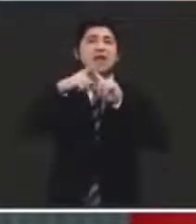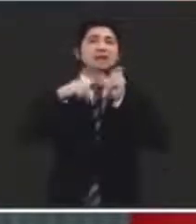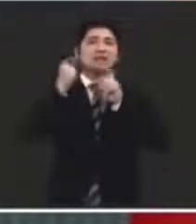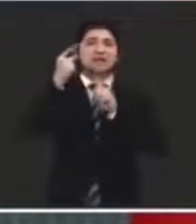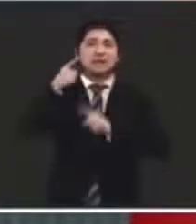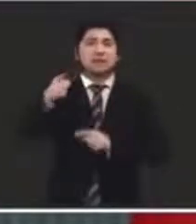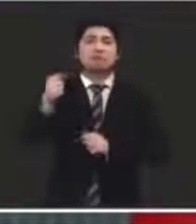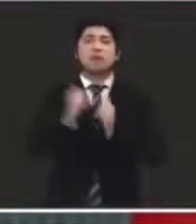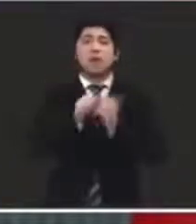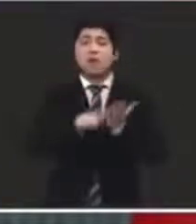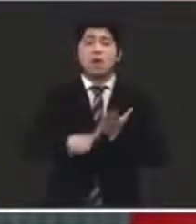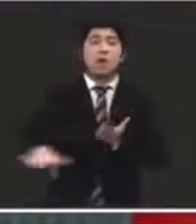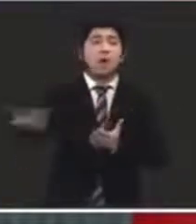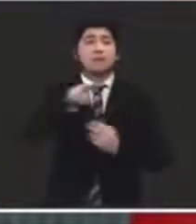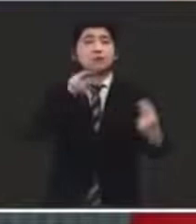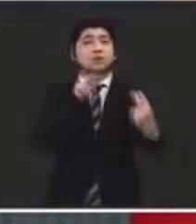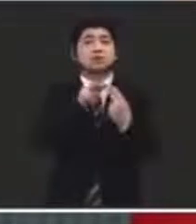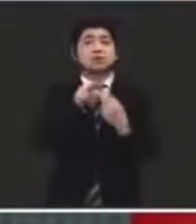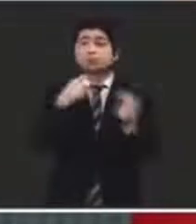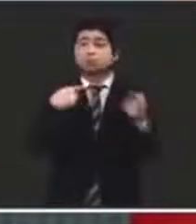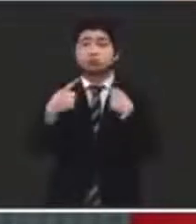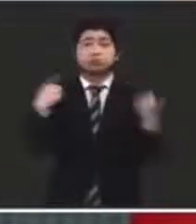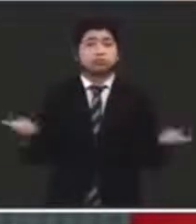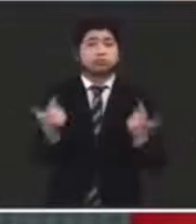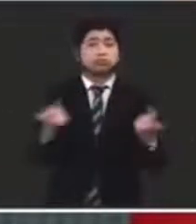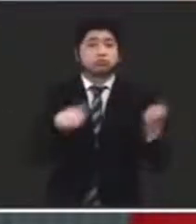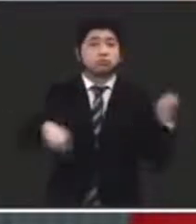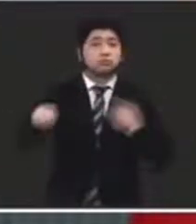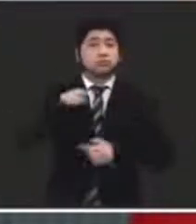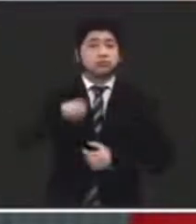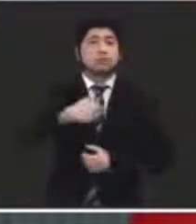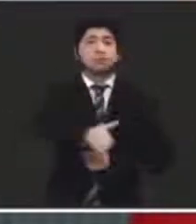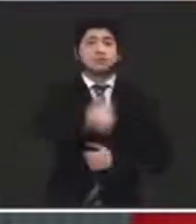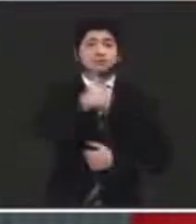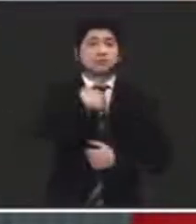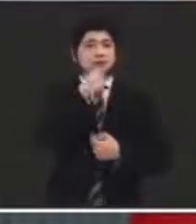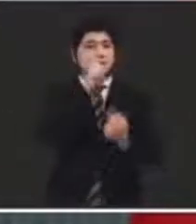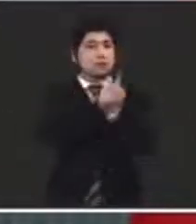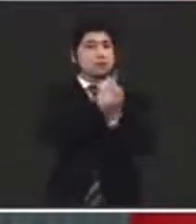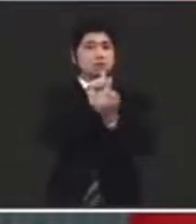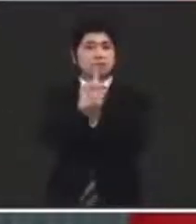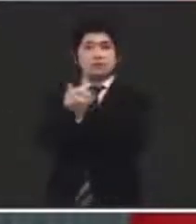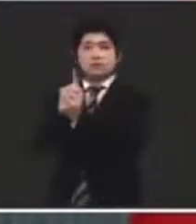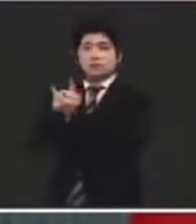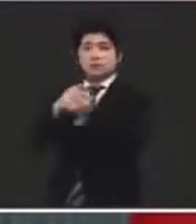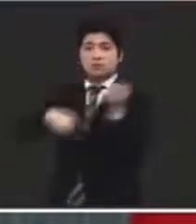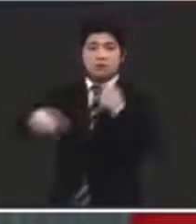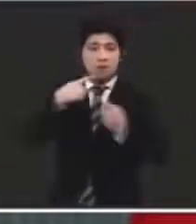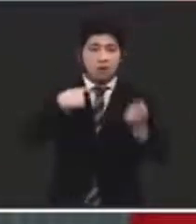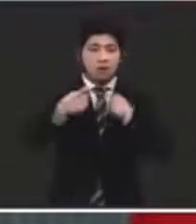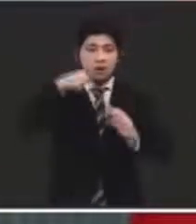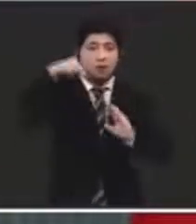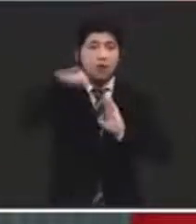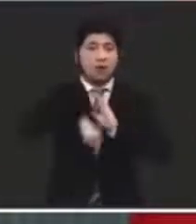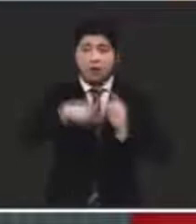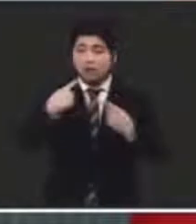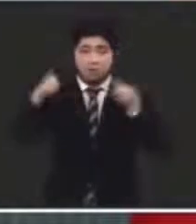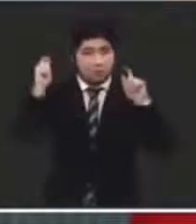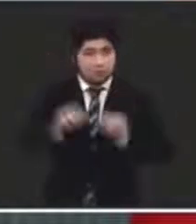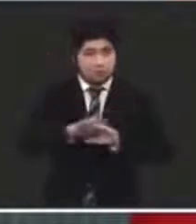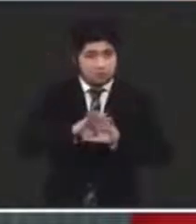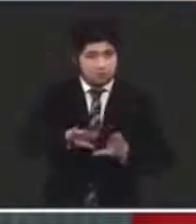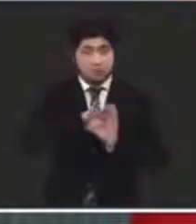bir araya geldik bu liderlerle hem ikili münasebetlerimizi tüm yönleriyle ele aldık